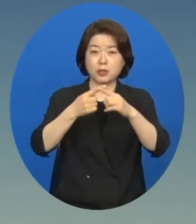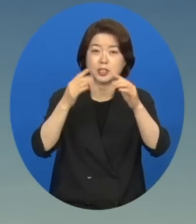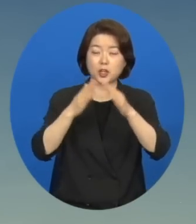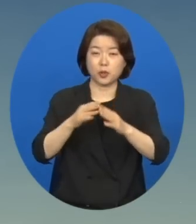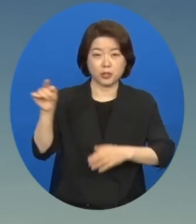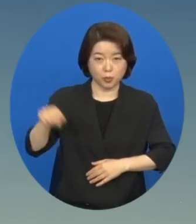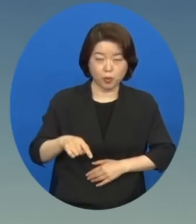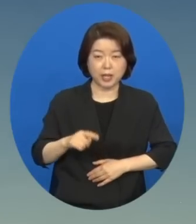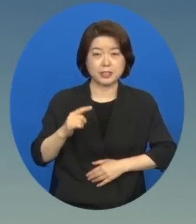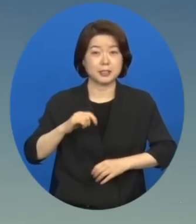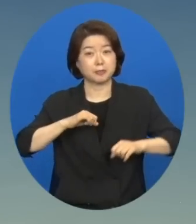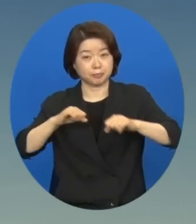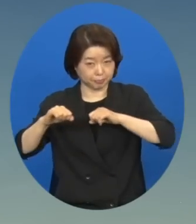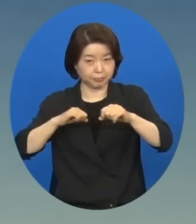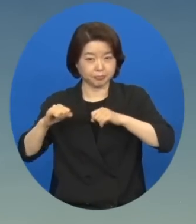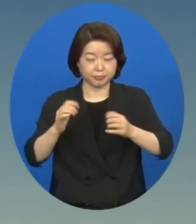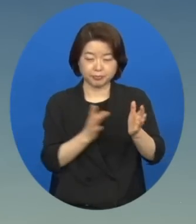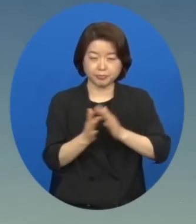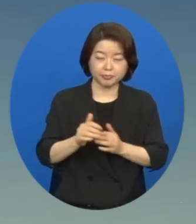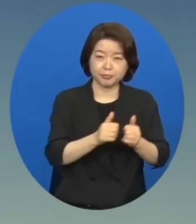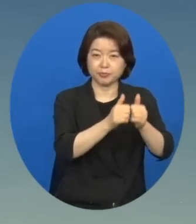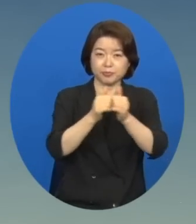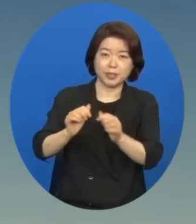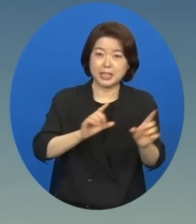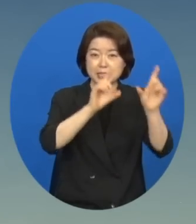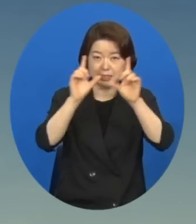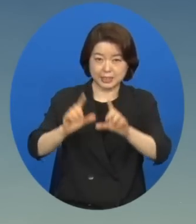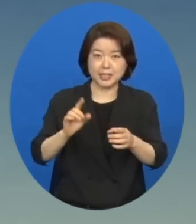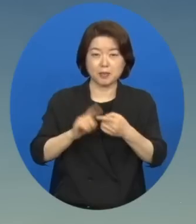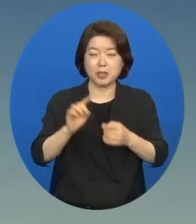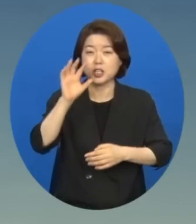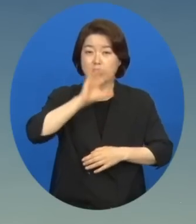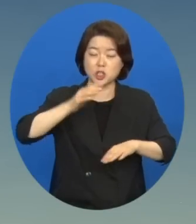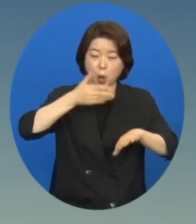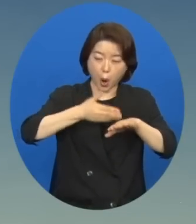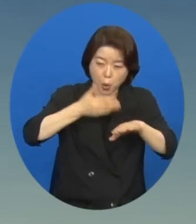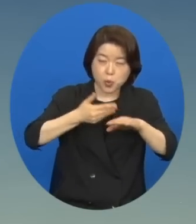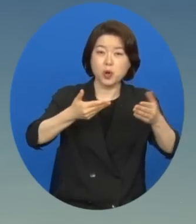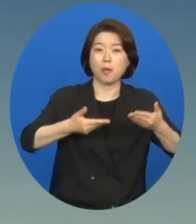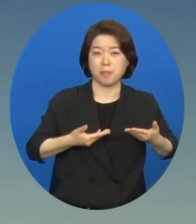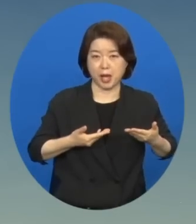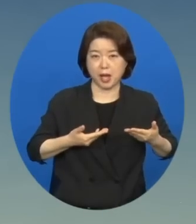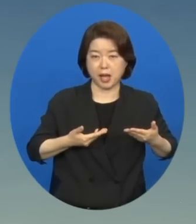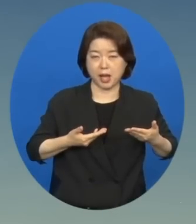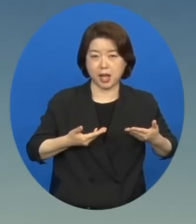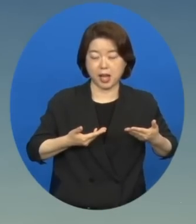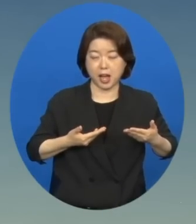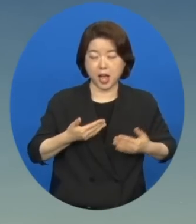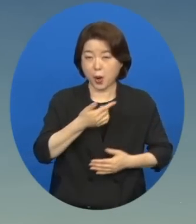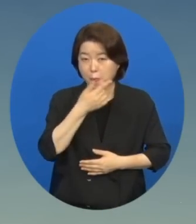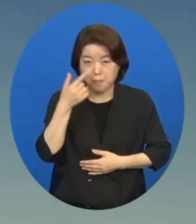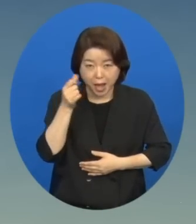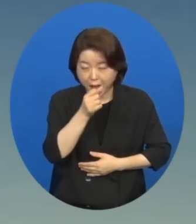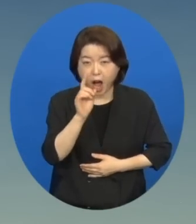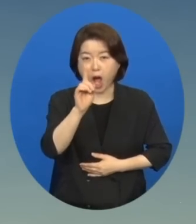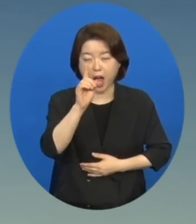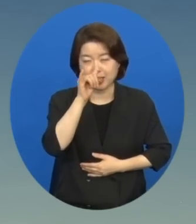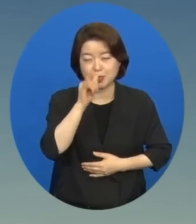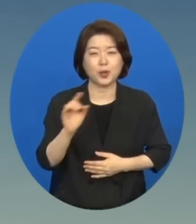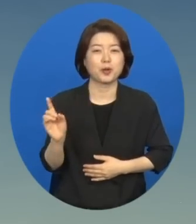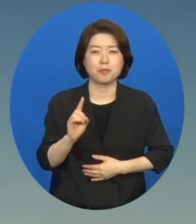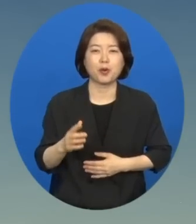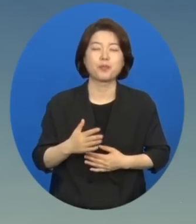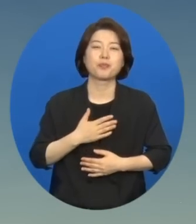그리고 예수님과 동행하는 삶에 대하여 훈련을 받으면서 알게 된 것이 있었어요. 그것이